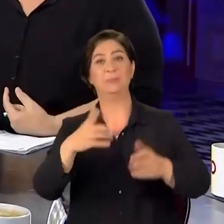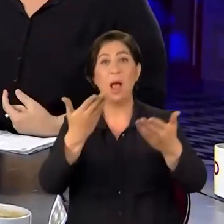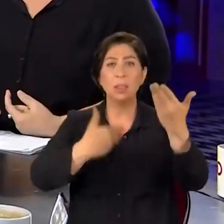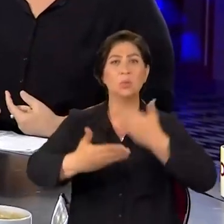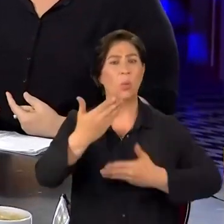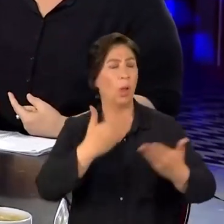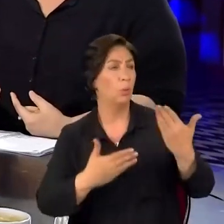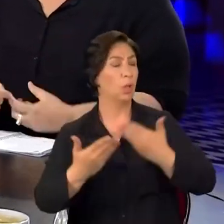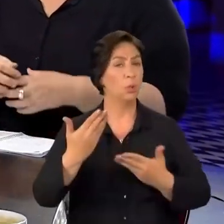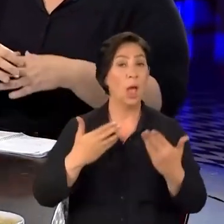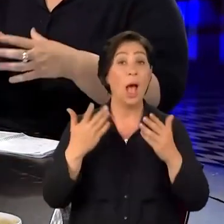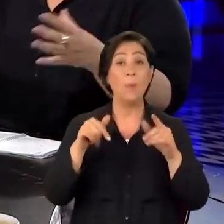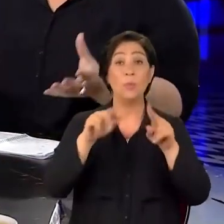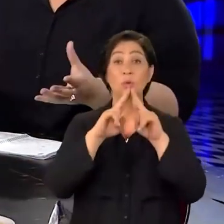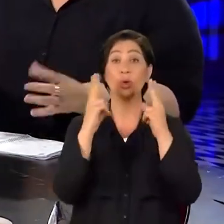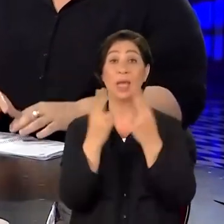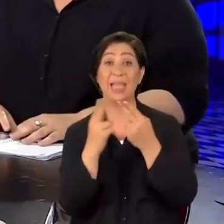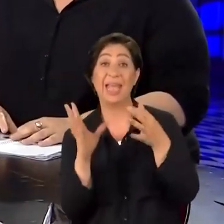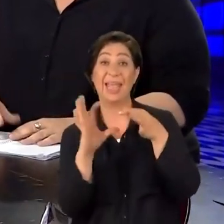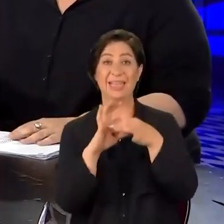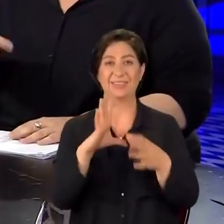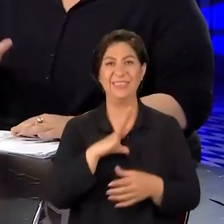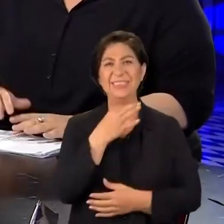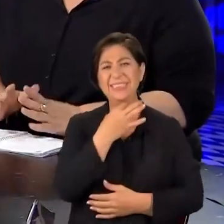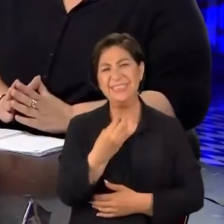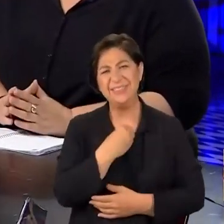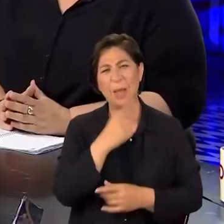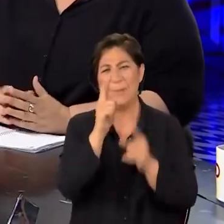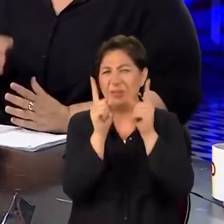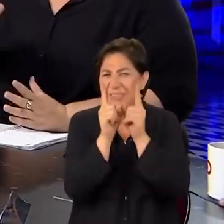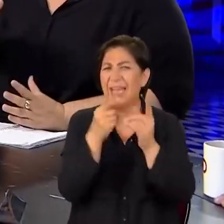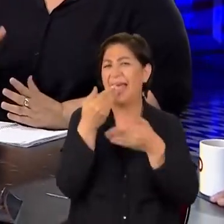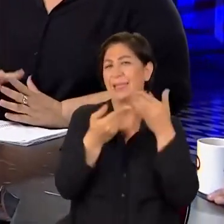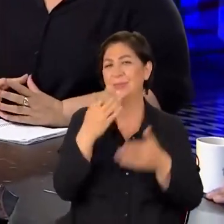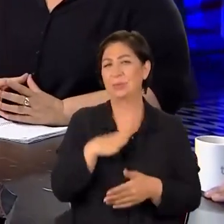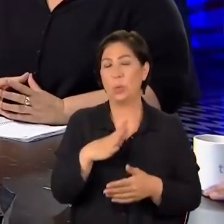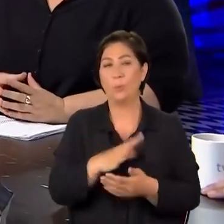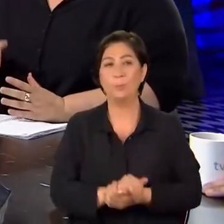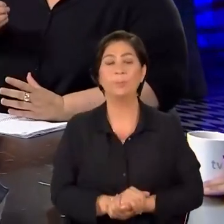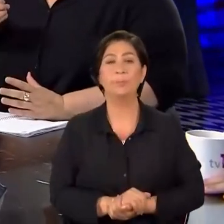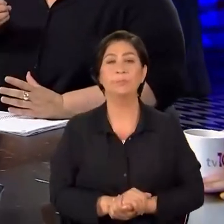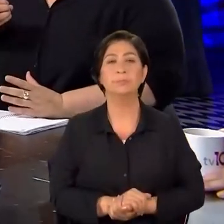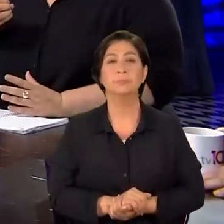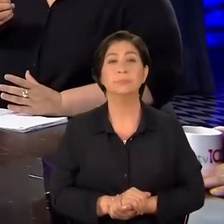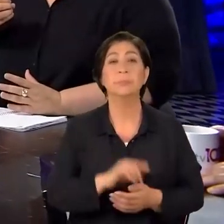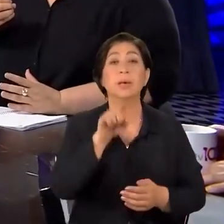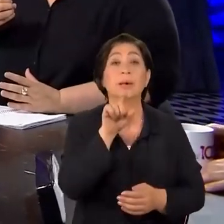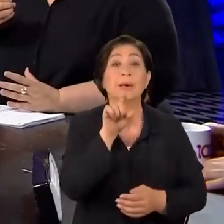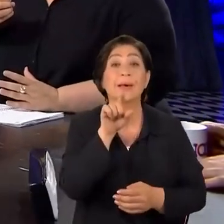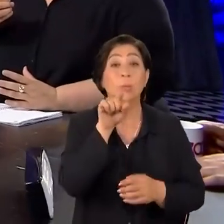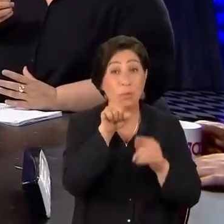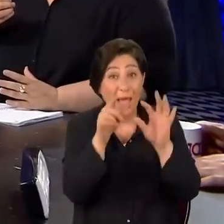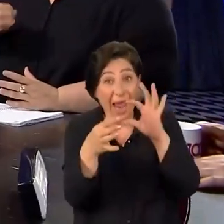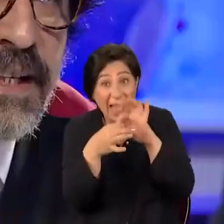nasıl yapamazsın diye anlatıyor. Ama bu dünyayla da çok ilgililer. İzin verirsen ben böyle minik bir şeyle başlamak istiyorum. Hayır,